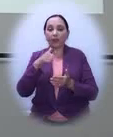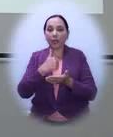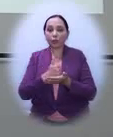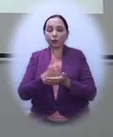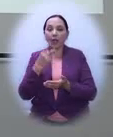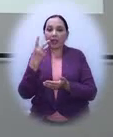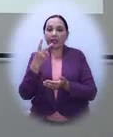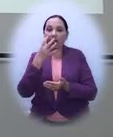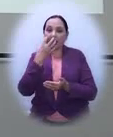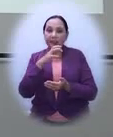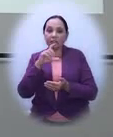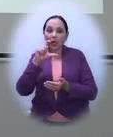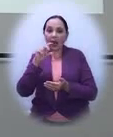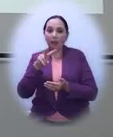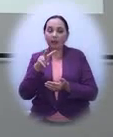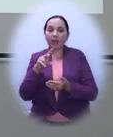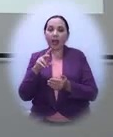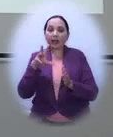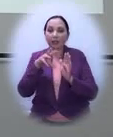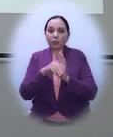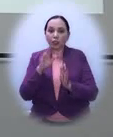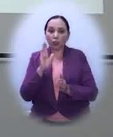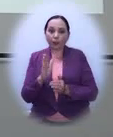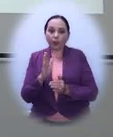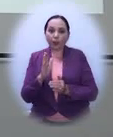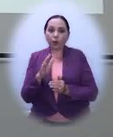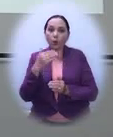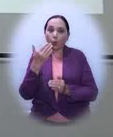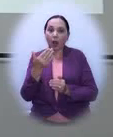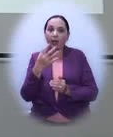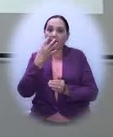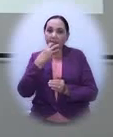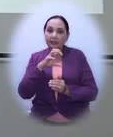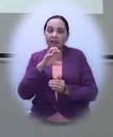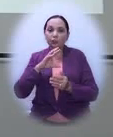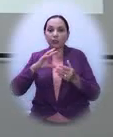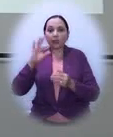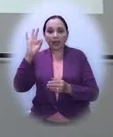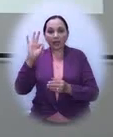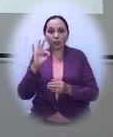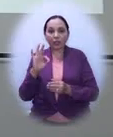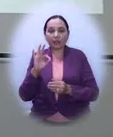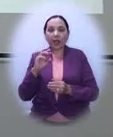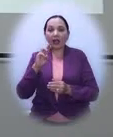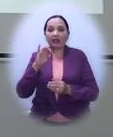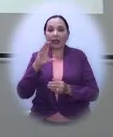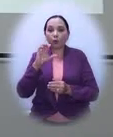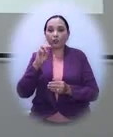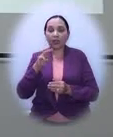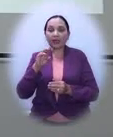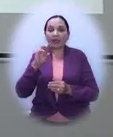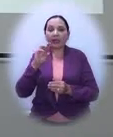asosan ikkita qizdirish elementidan tashkil topgan bo'lib, ularning qizdirish darajasi termostat